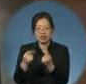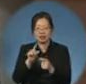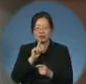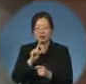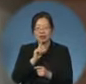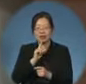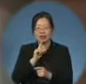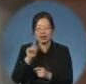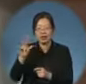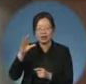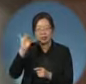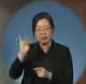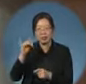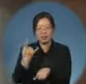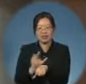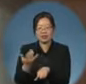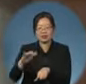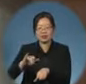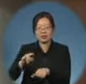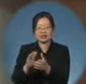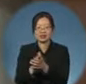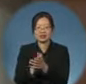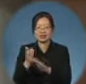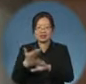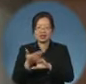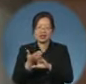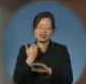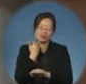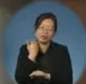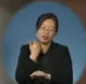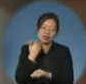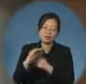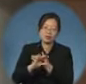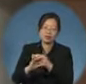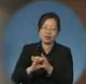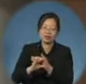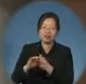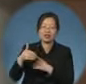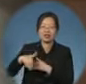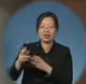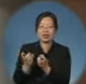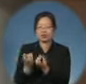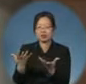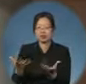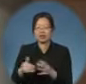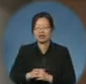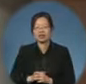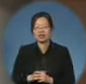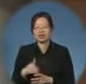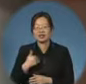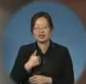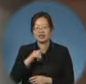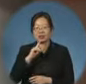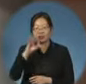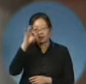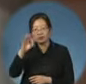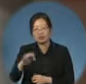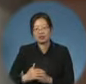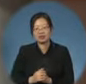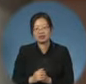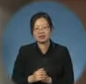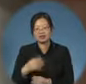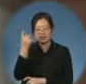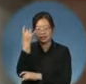말 암 100번을 해도 친구들은 다른 게 안 보이면 그 글로 갈 수밖에 없잖아요 되어서 제가 얘기한 것은